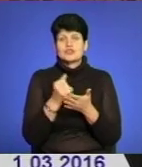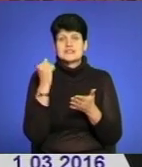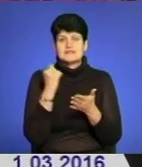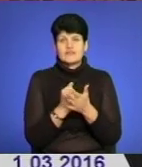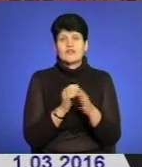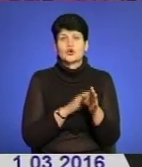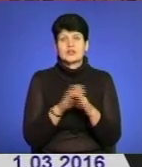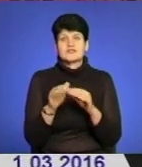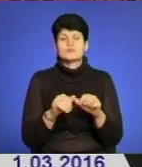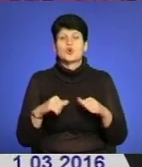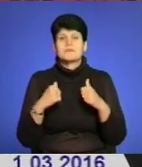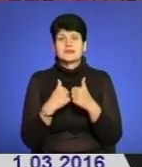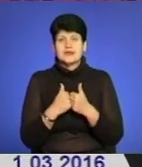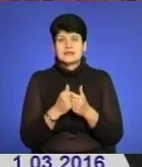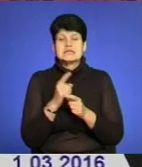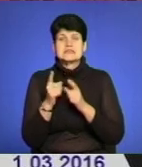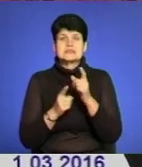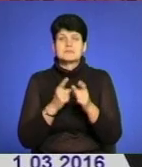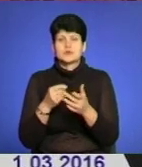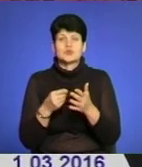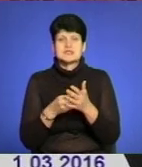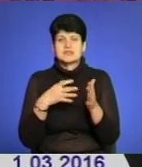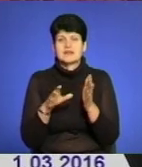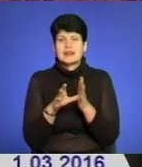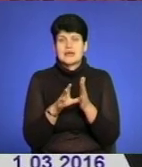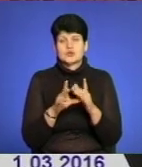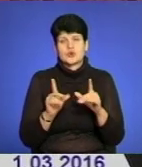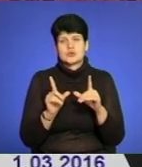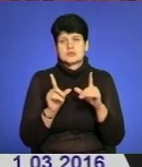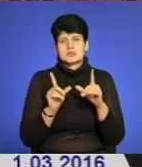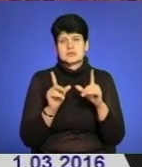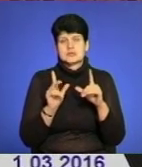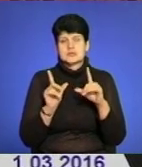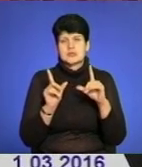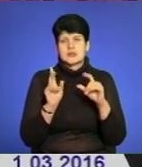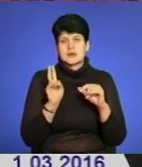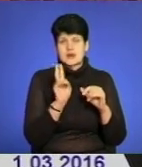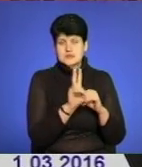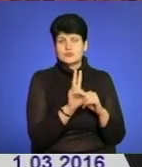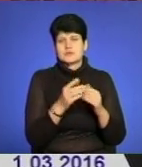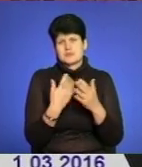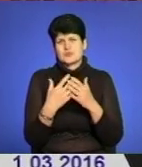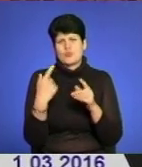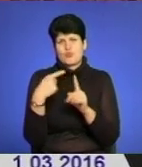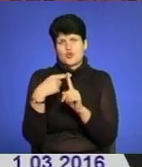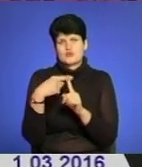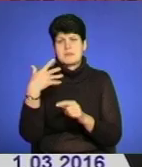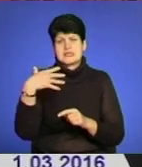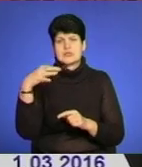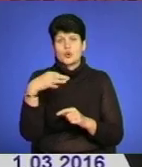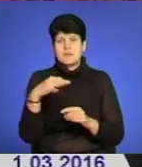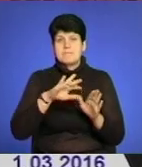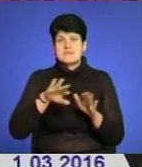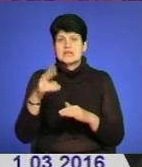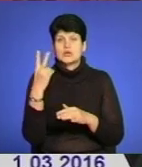виконавчим комітетом зміну тарифу в електротранспорті в плюс на 50 копійок. Тобто після 2